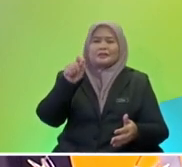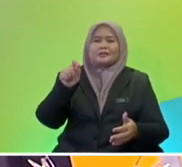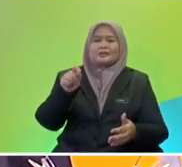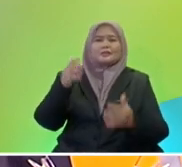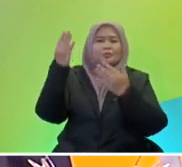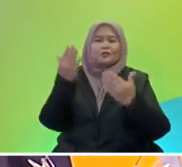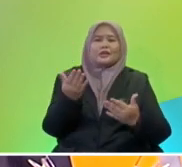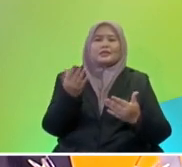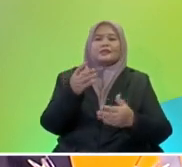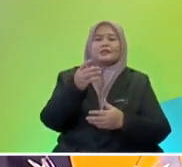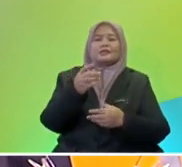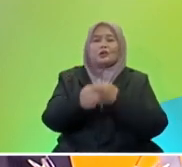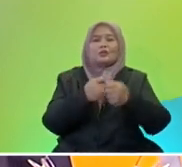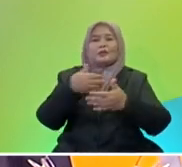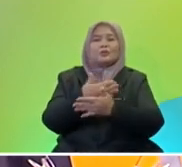kemudian